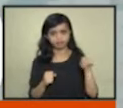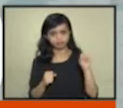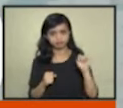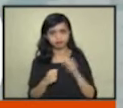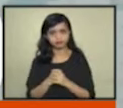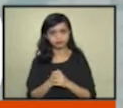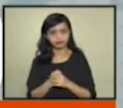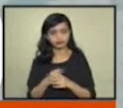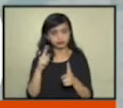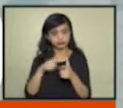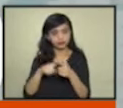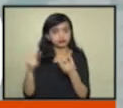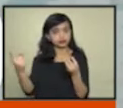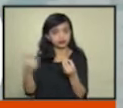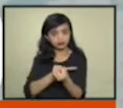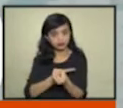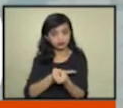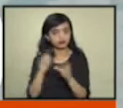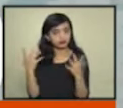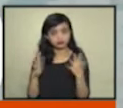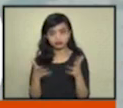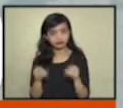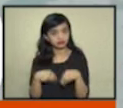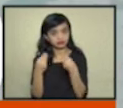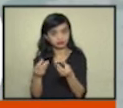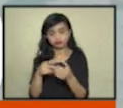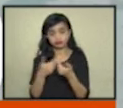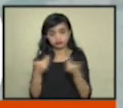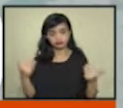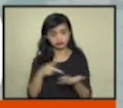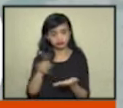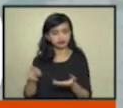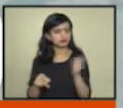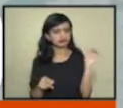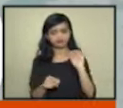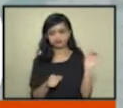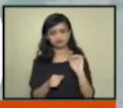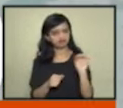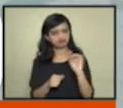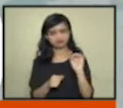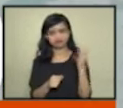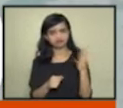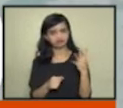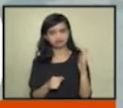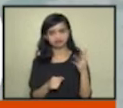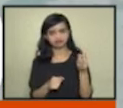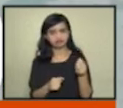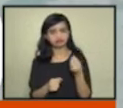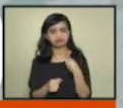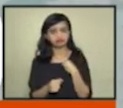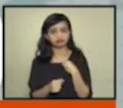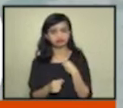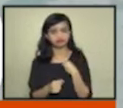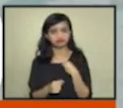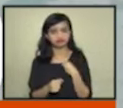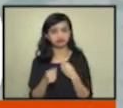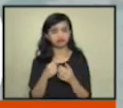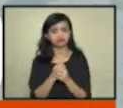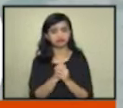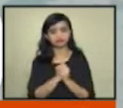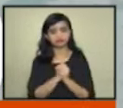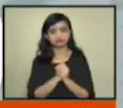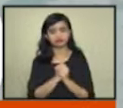years. At bigla na lang kayo tinanggal at wala man lang binigyan ng separation pay. Wala po, sir. Wala pang personal na pakiusap sa amin. Basta lang,